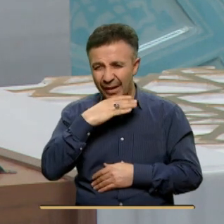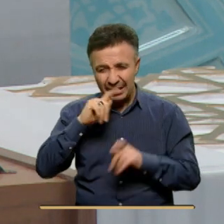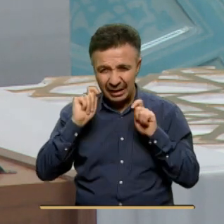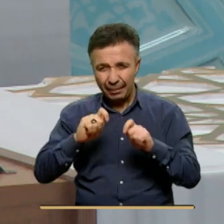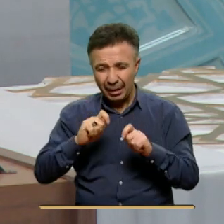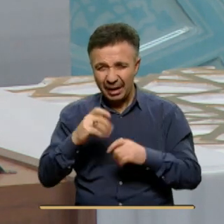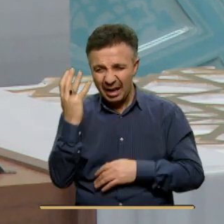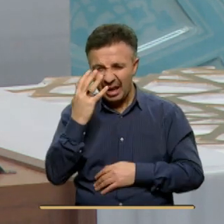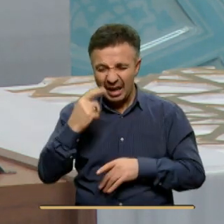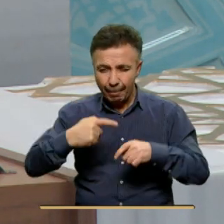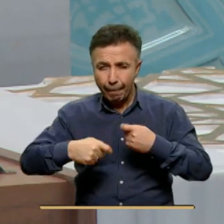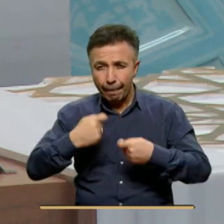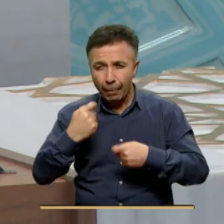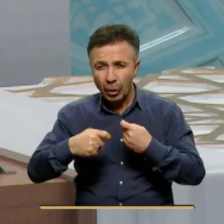yapamaz.